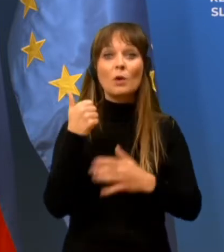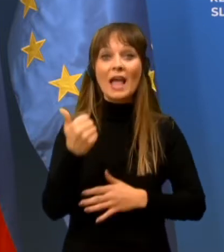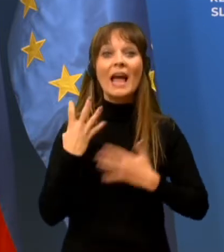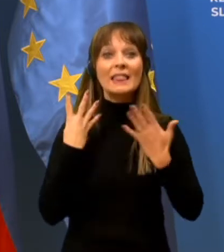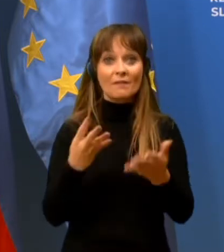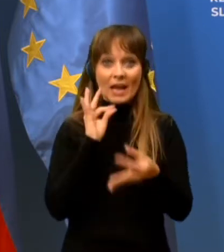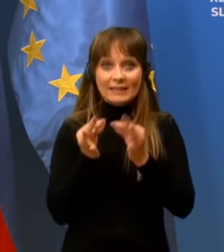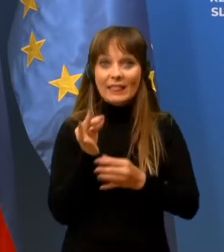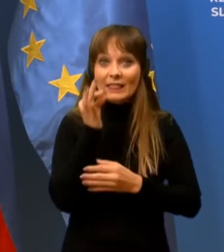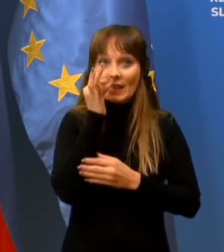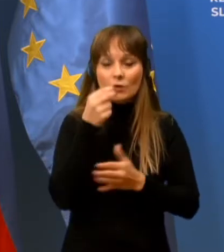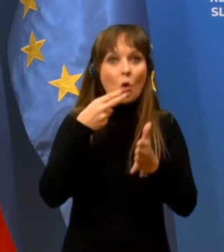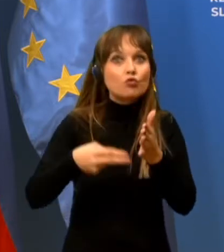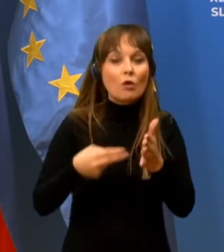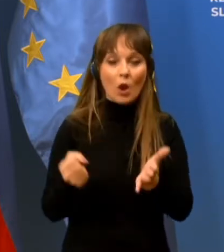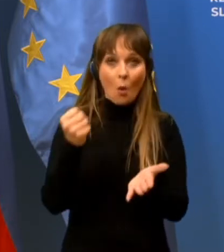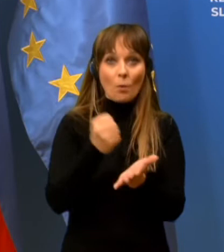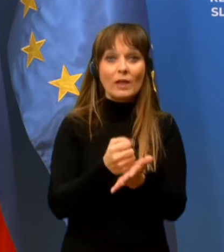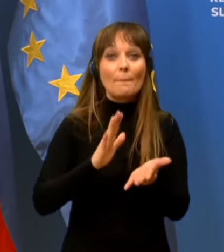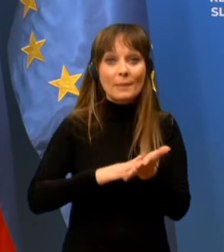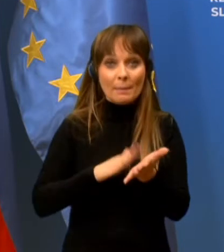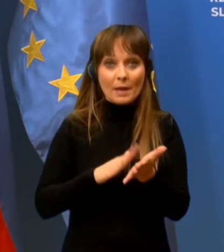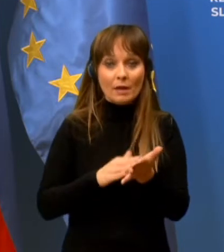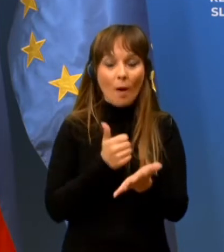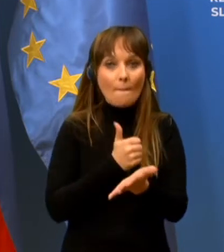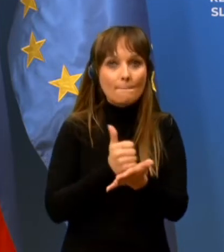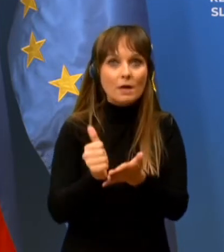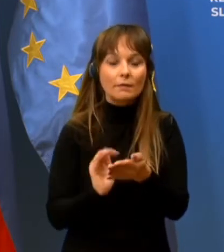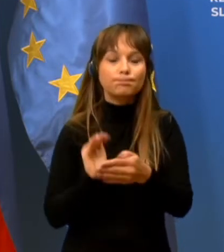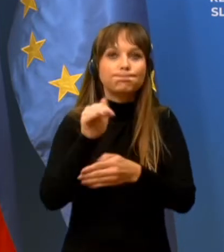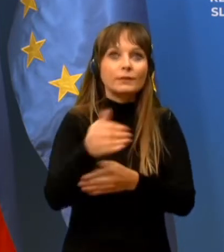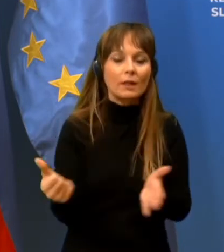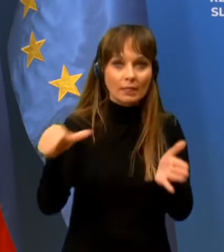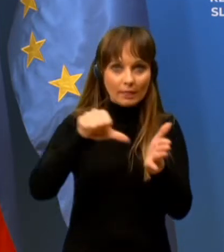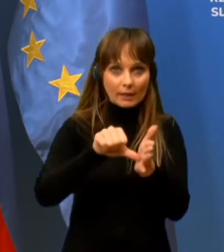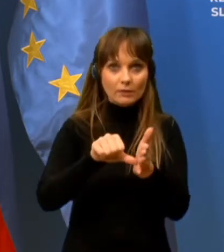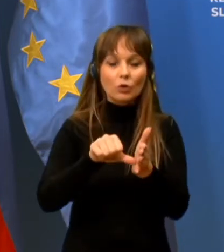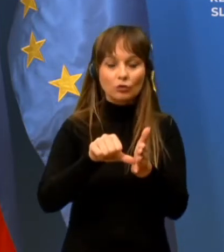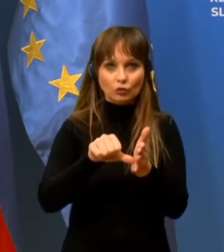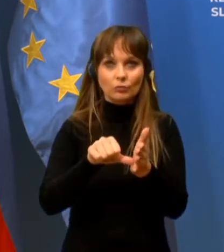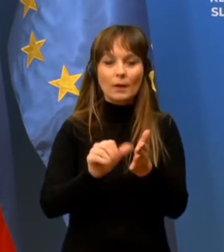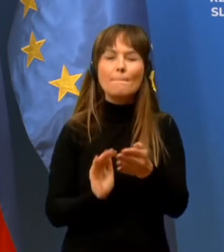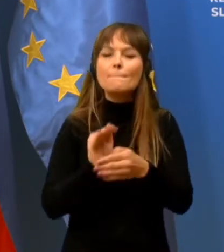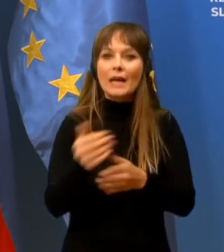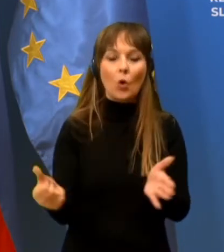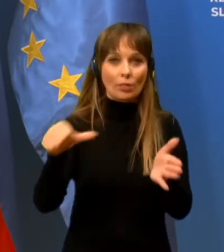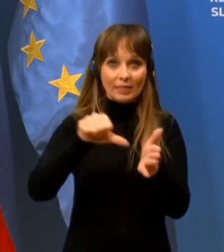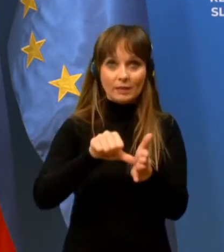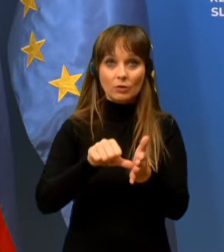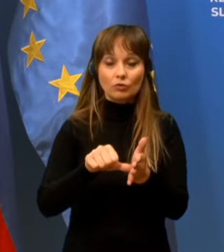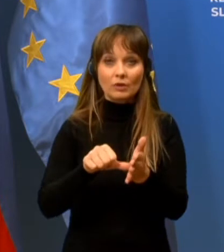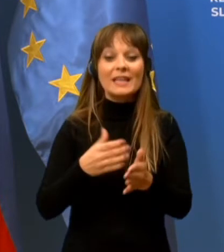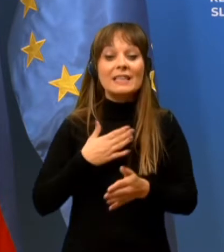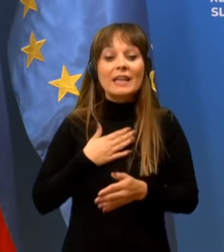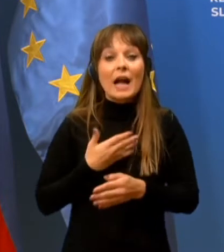5891 testov, število potrjenih primerov je prvič preseglo 1000 in to krepko preko 1000. Saj so